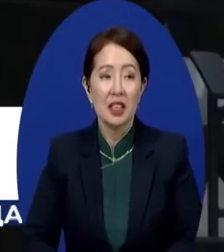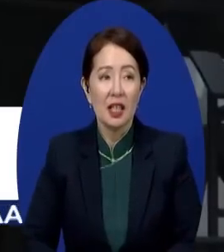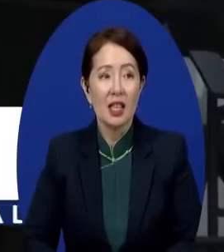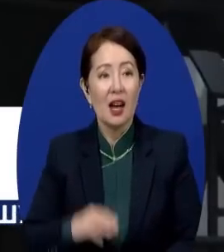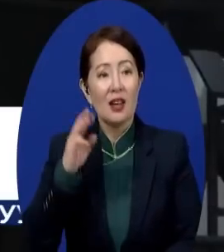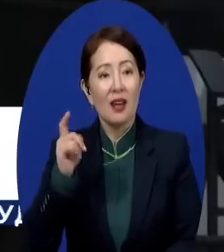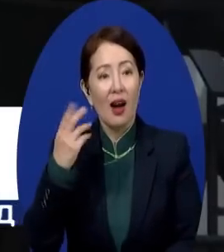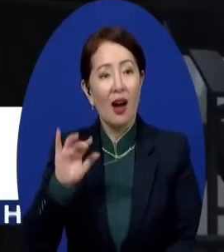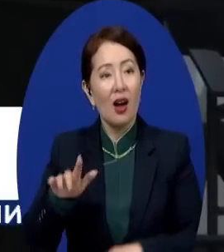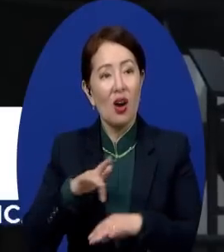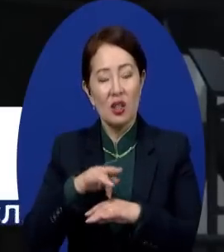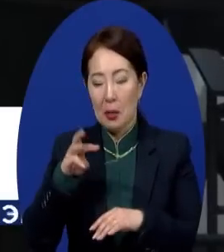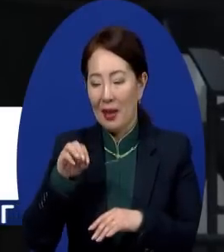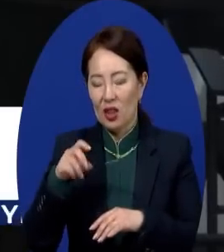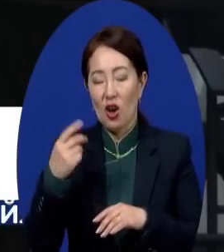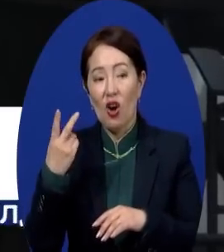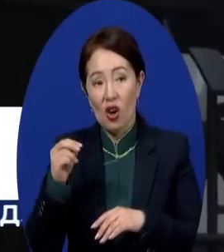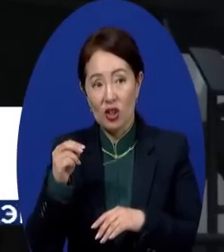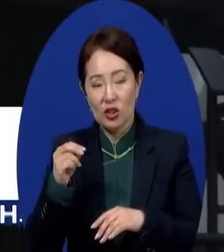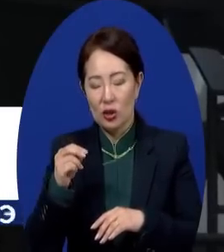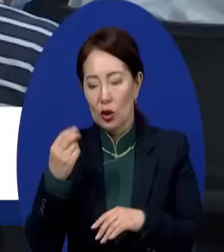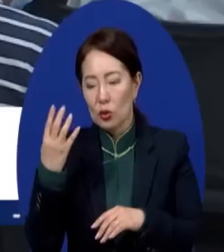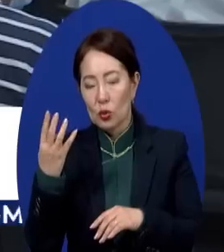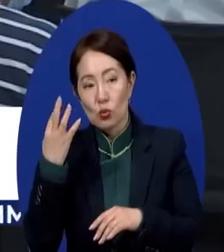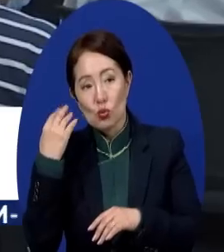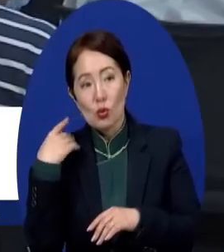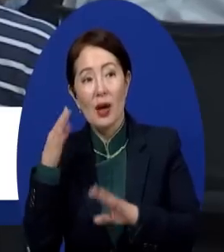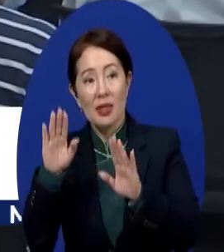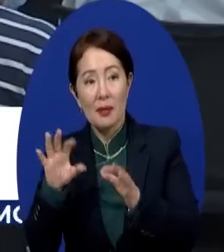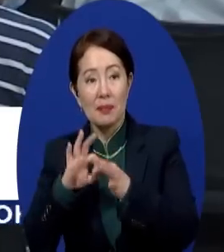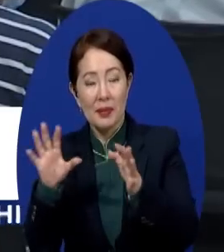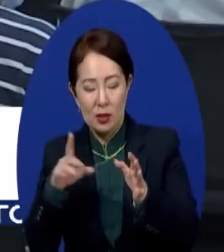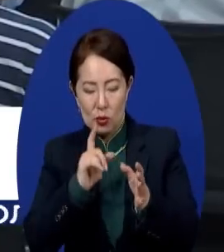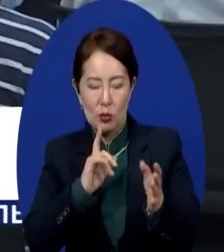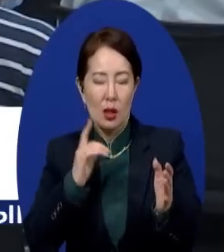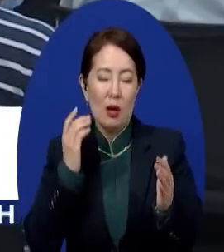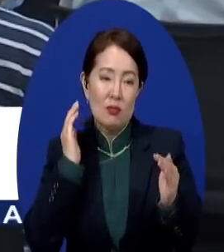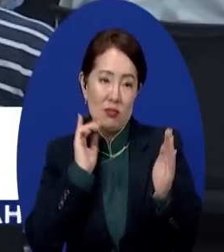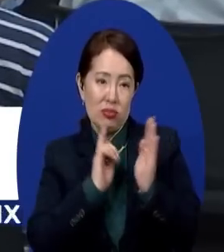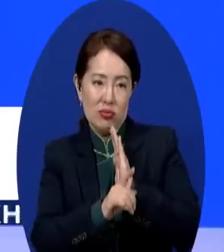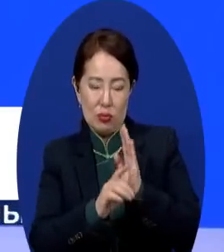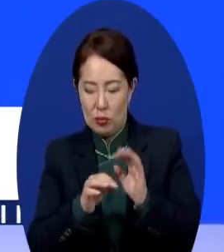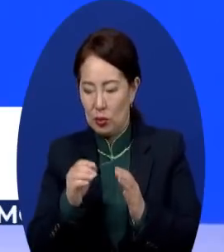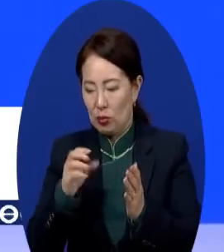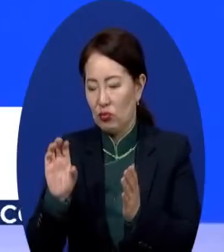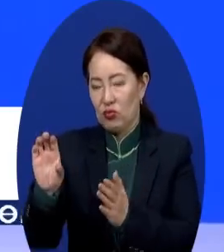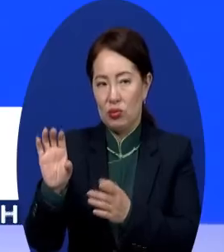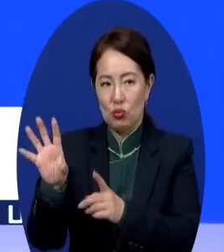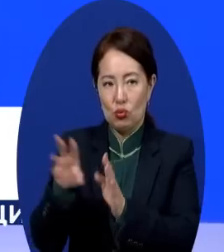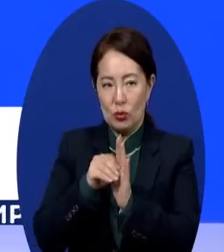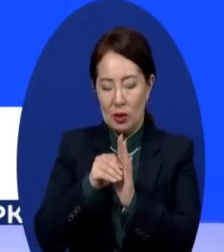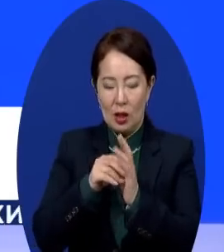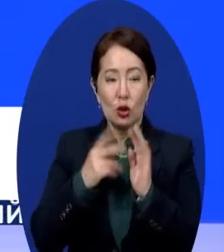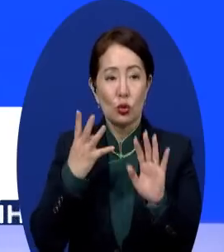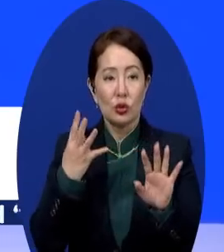Шанхай хотын метроны 20 шугамны 4-ыг нь ням гарагт нээжээ. Харин зорчигчдод метроны буудал руу орохоос өмнө QR код уншуулж